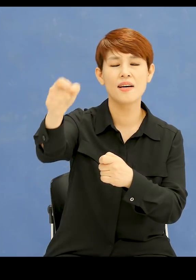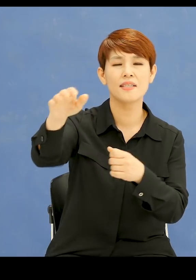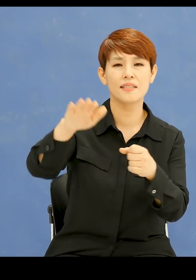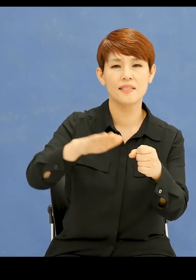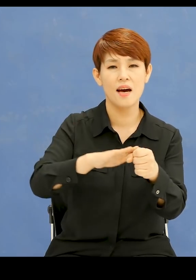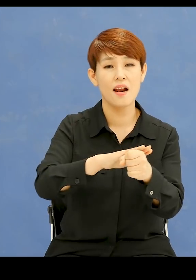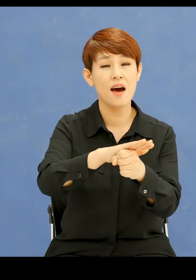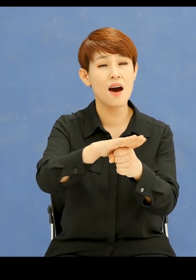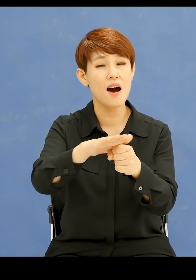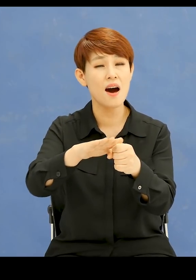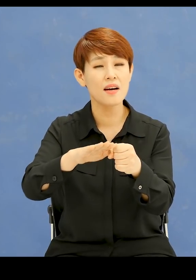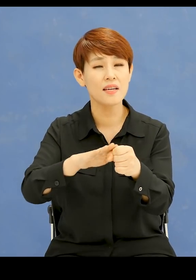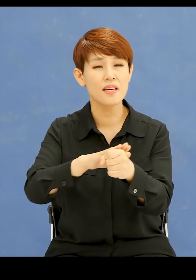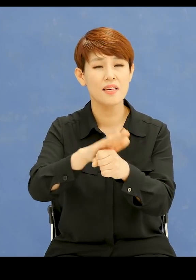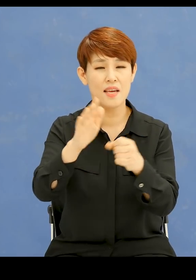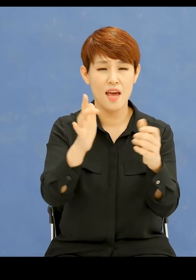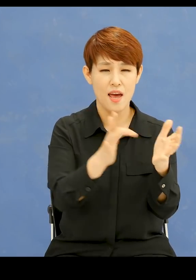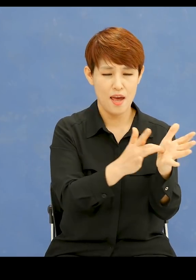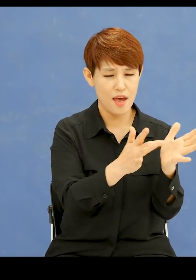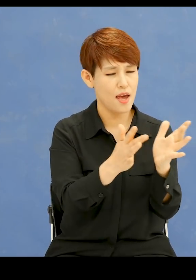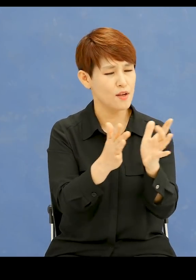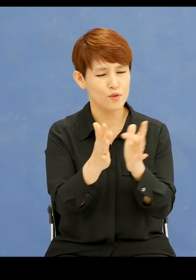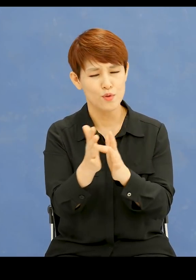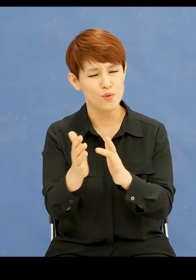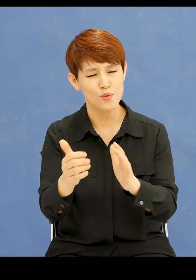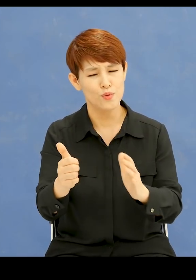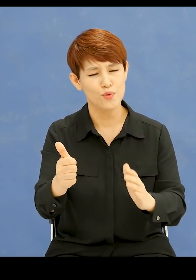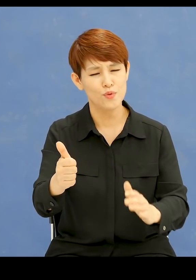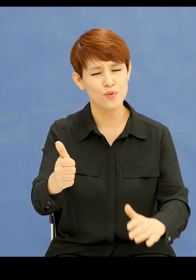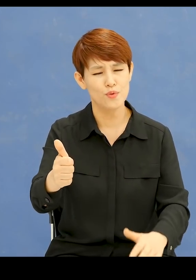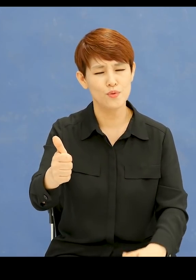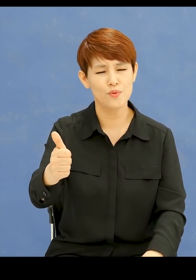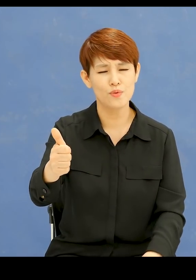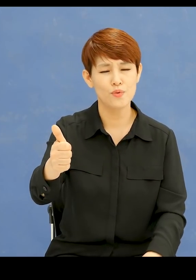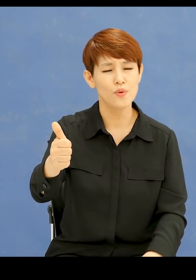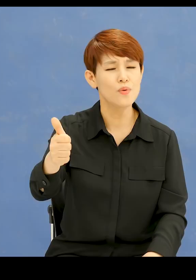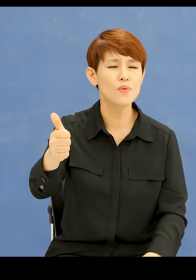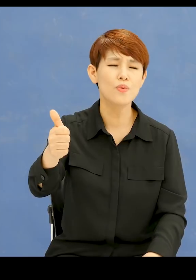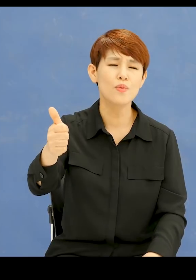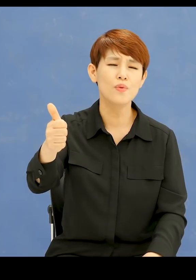영원한 그 사랑 예수